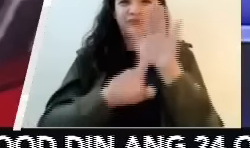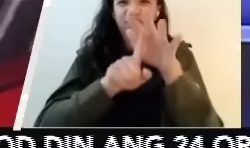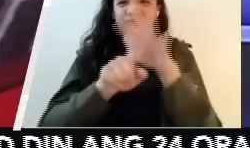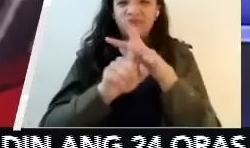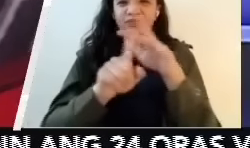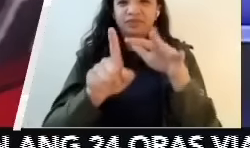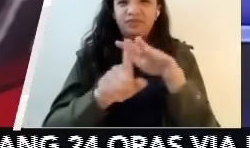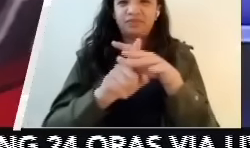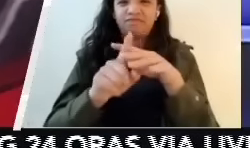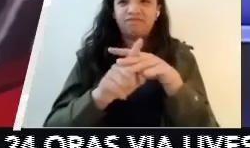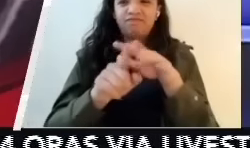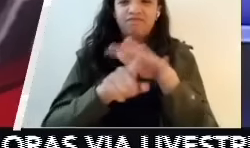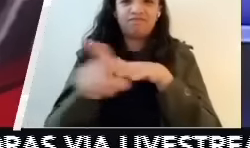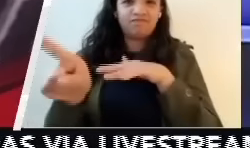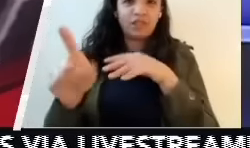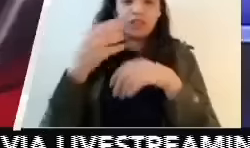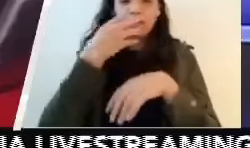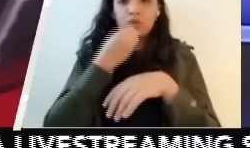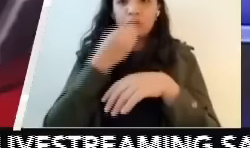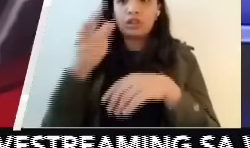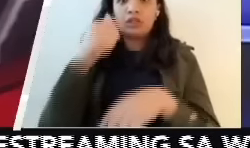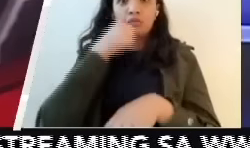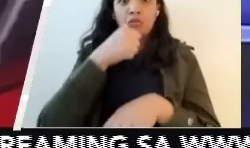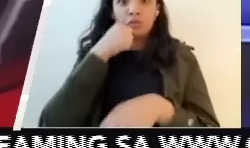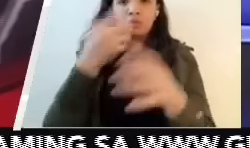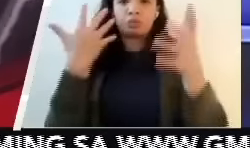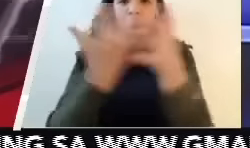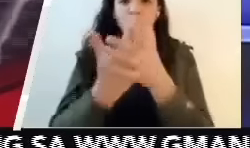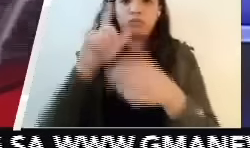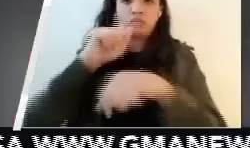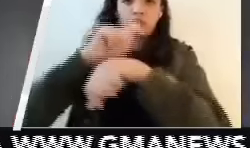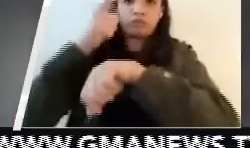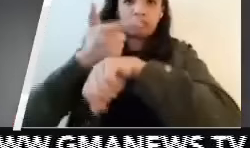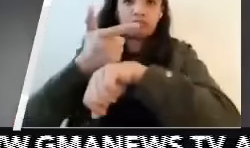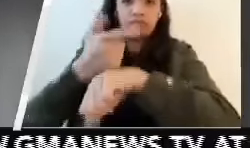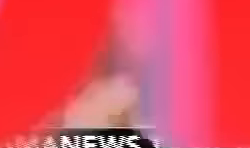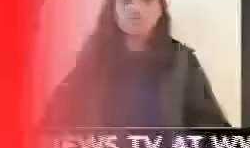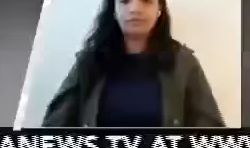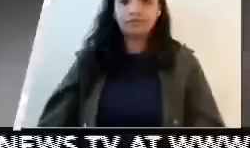Taguig. Yan ang tinutukan ni Aubrey Carampel. Exclusive.